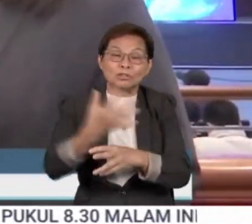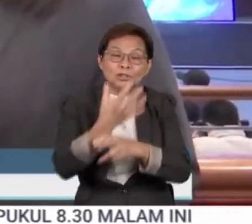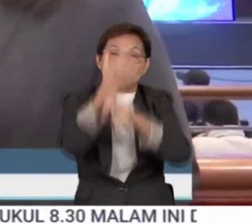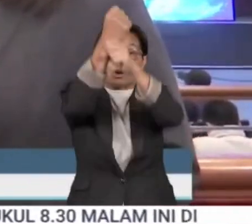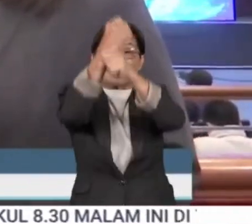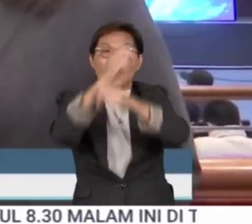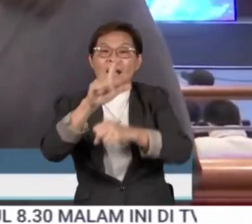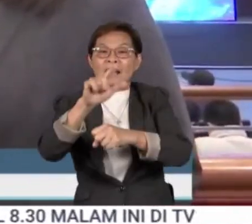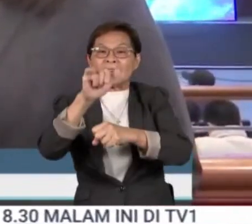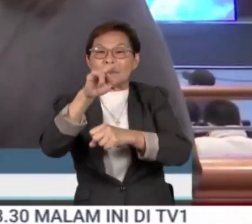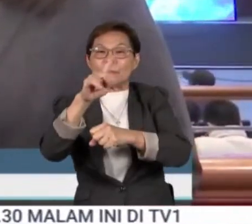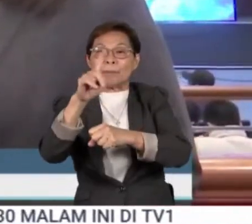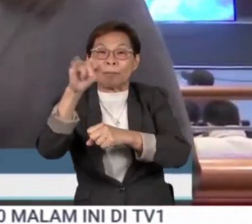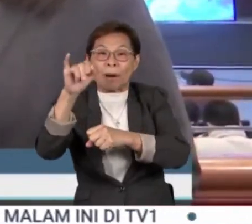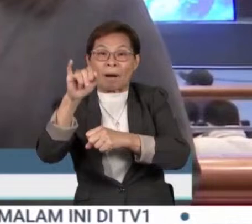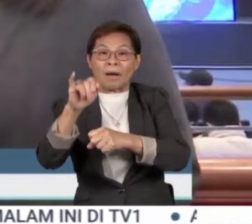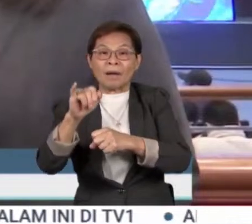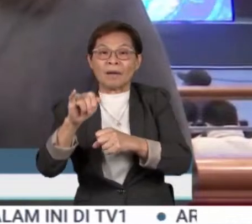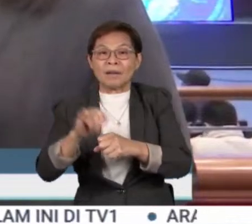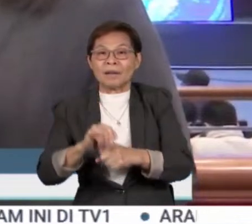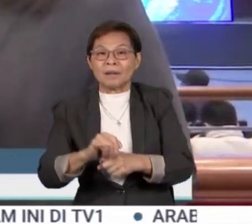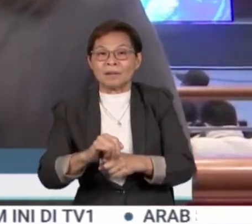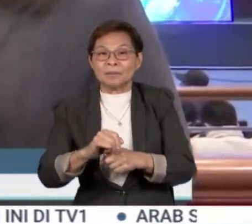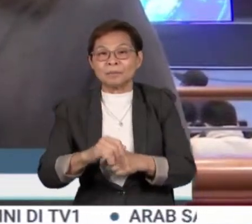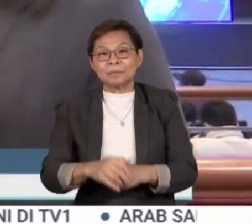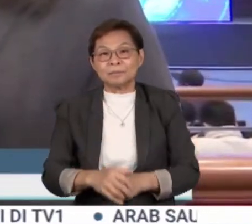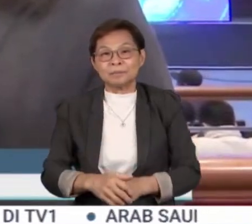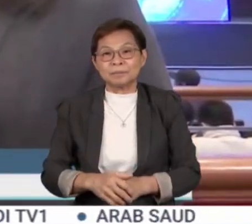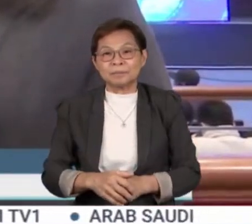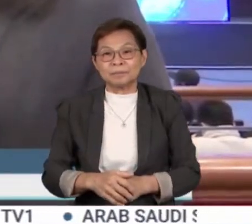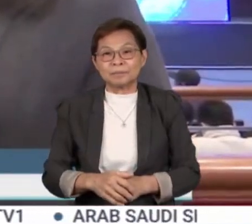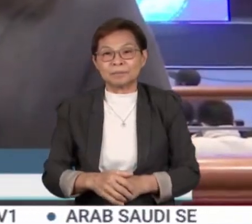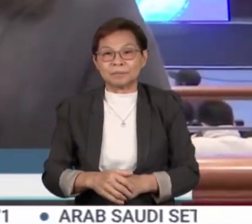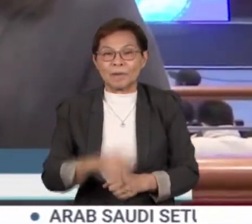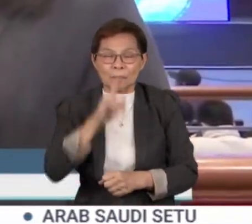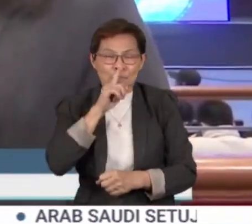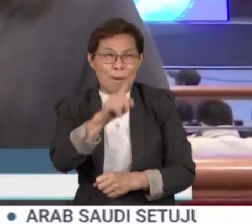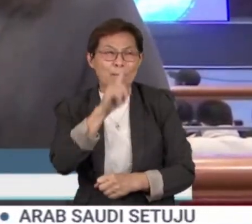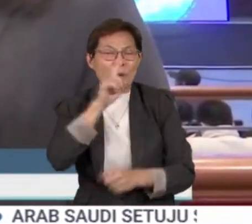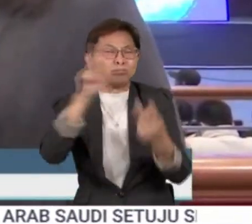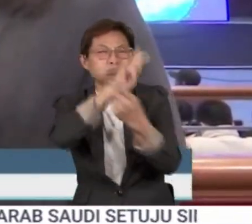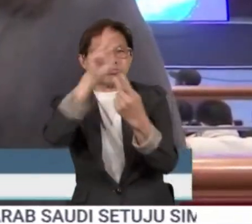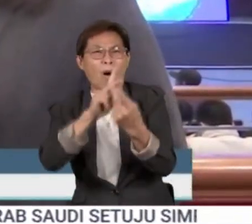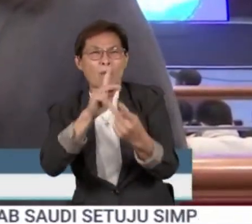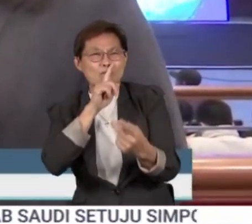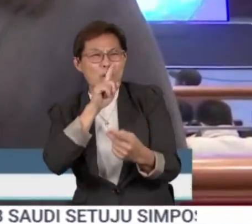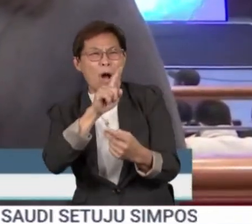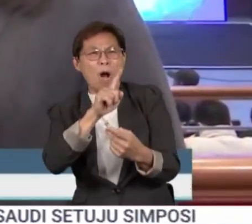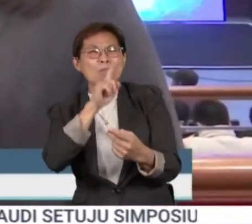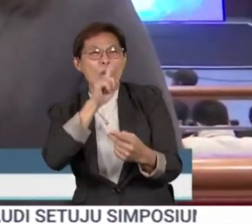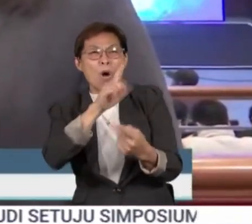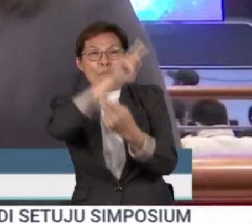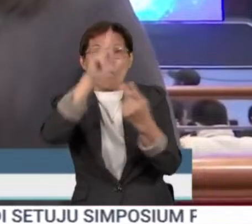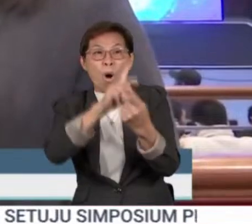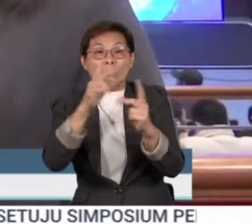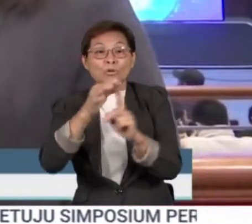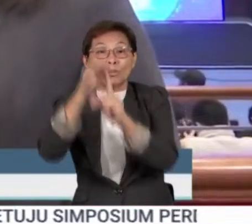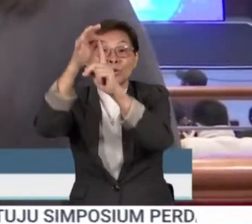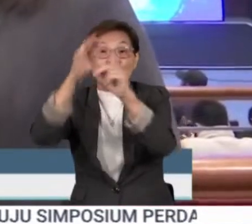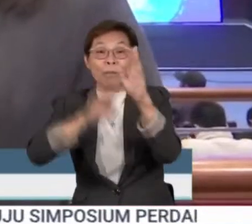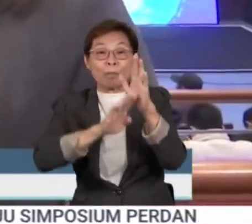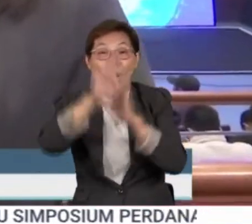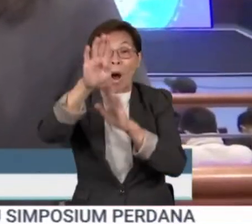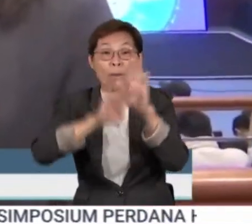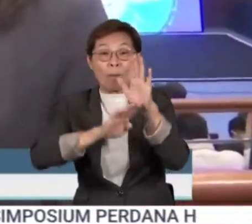menepati objektif sektor pembangunan murid ini. Program ini memang sangat bertepatan dengan unit pembangunan bakat